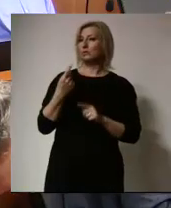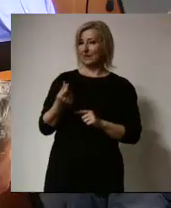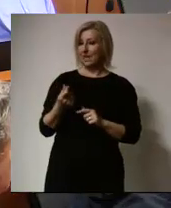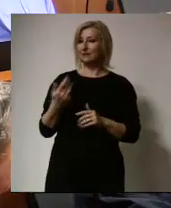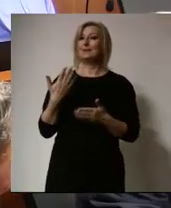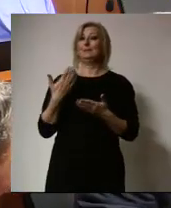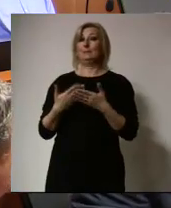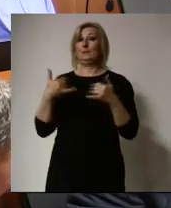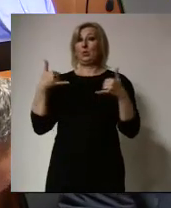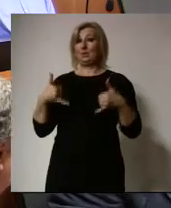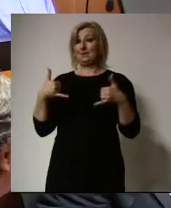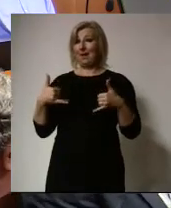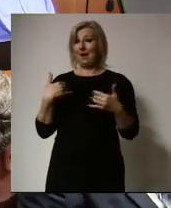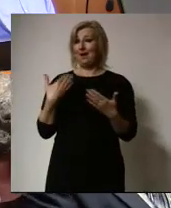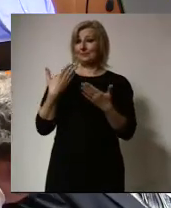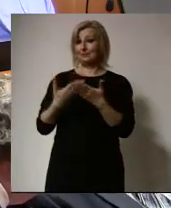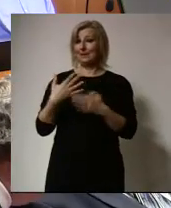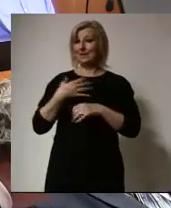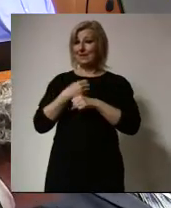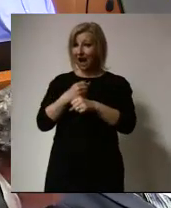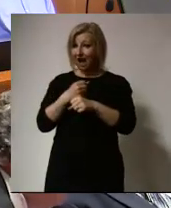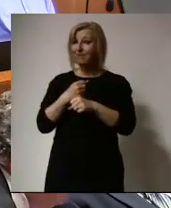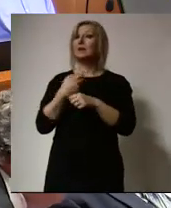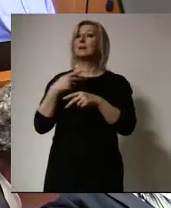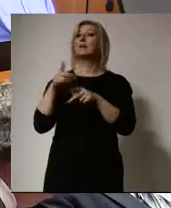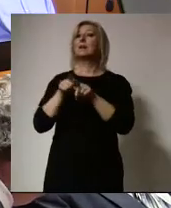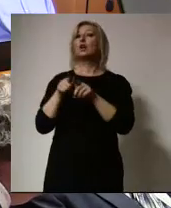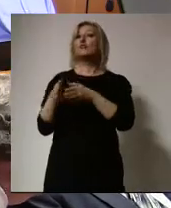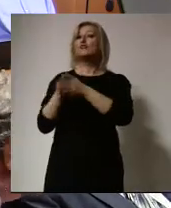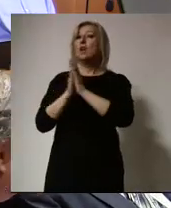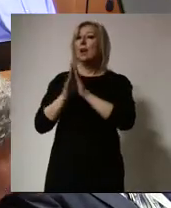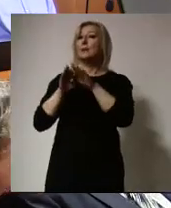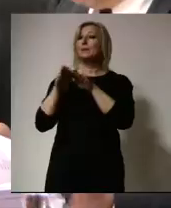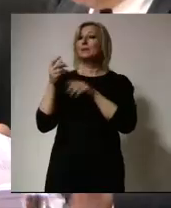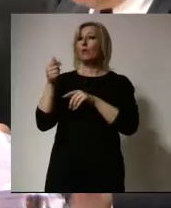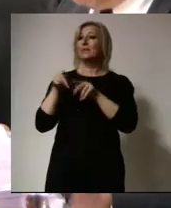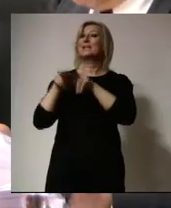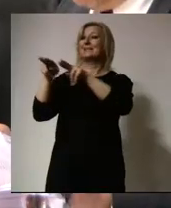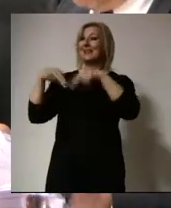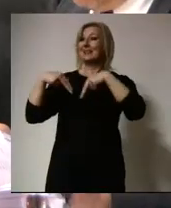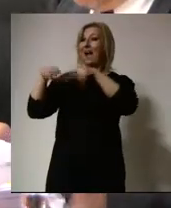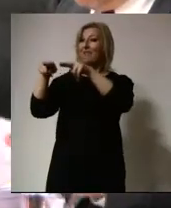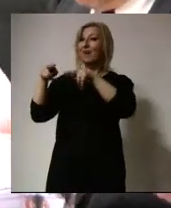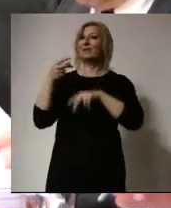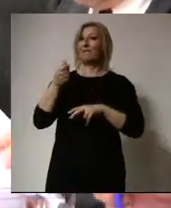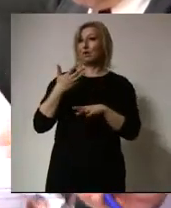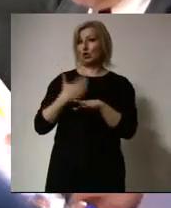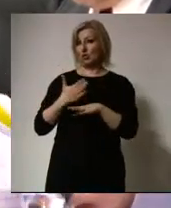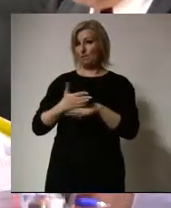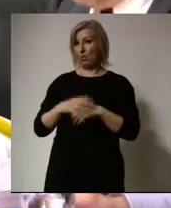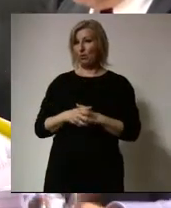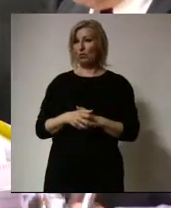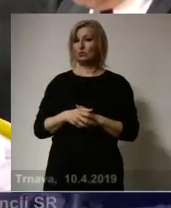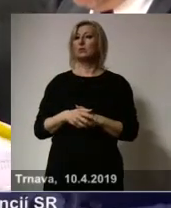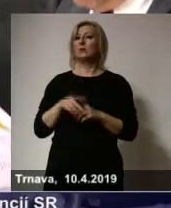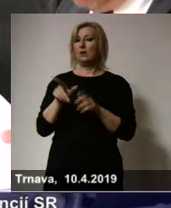Návrhom na schválenie prijatia návratnej finančnej výpomoci. Súčasťou predkladaného materiálu je aj stanovisko v zmysle zákona